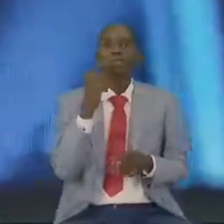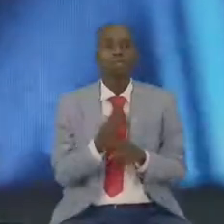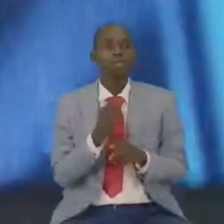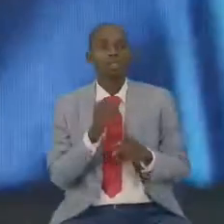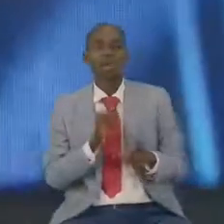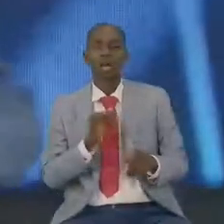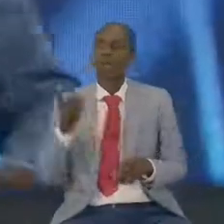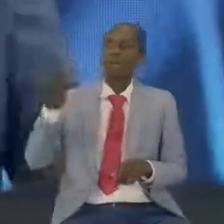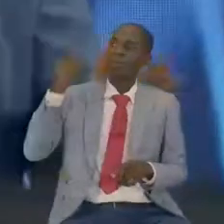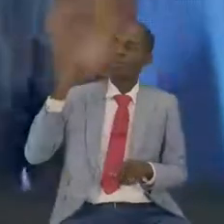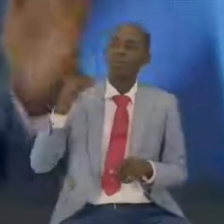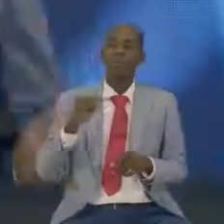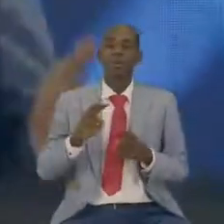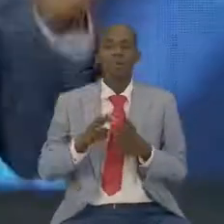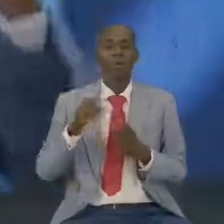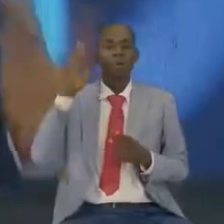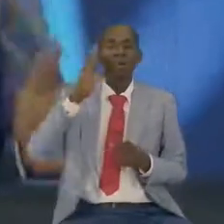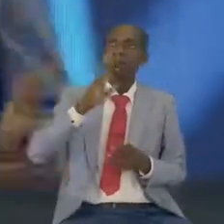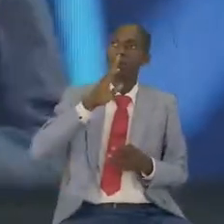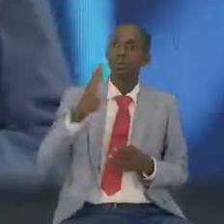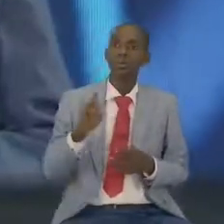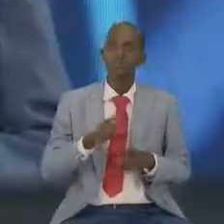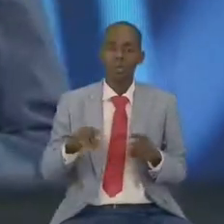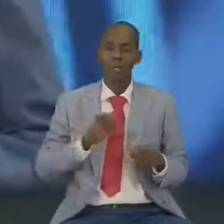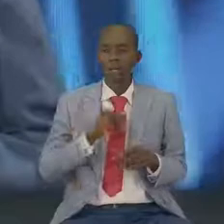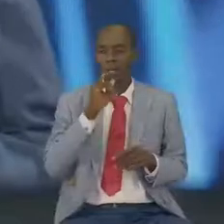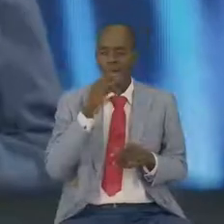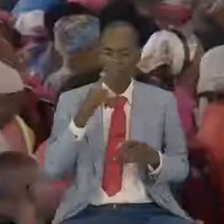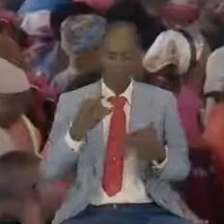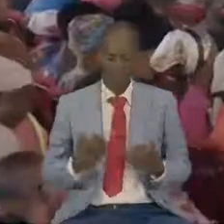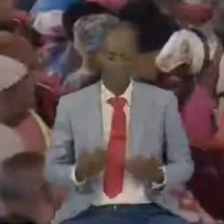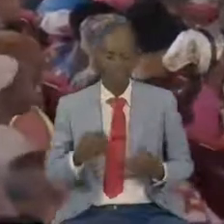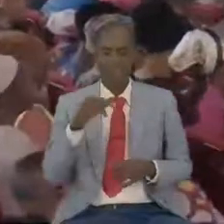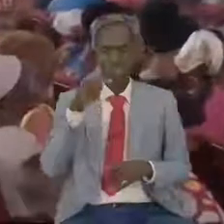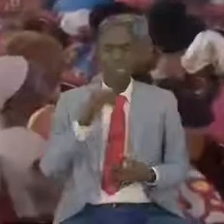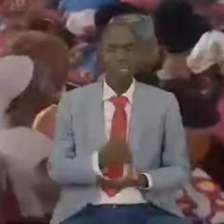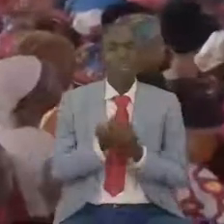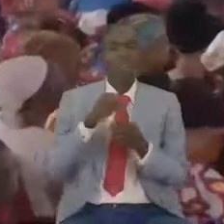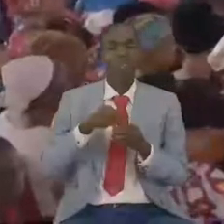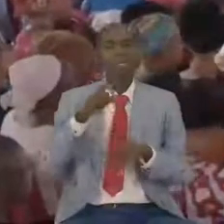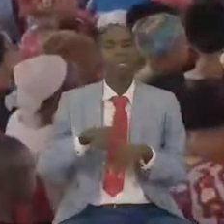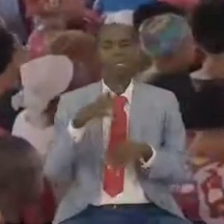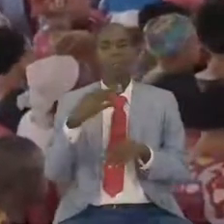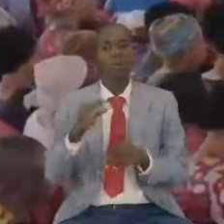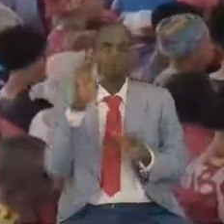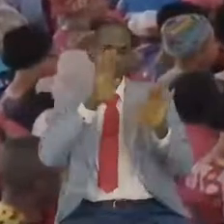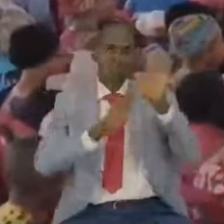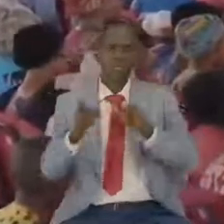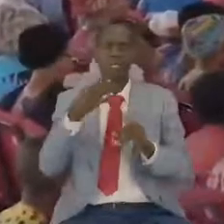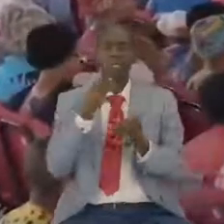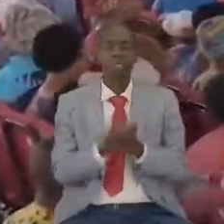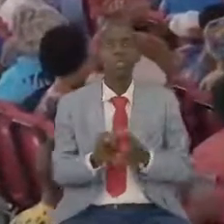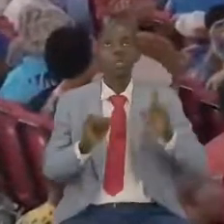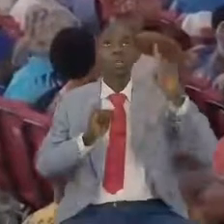qui sera. Je suis le Dieu présent pour le secours au moment des problèmes. Il dit,